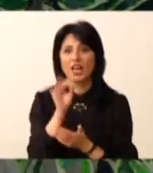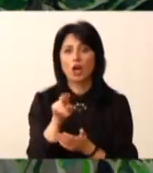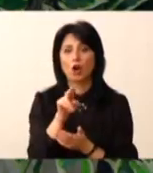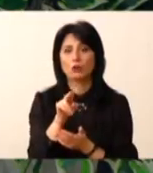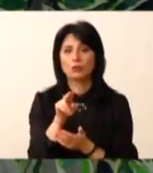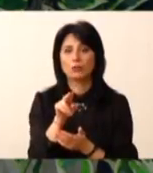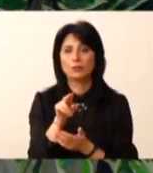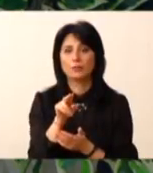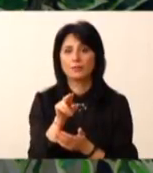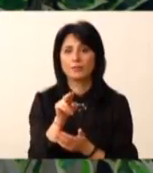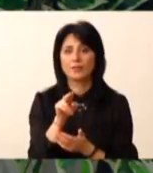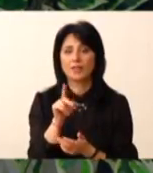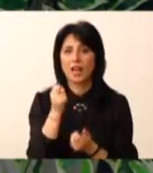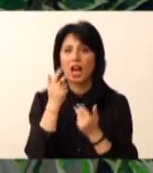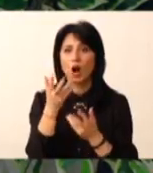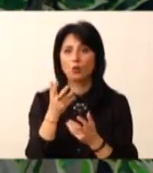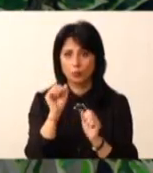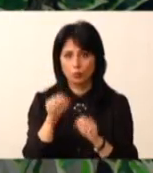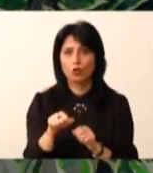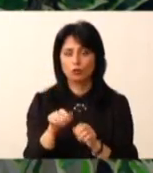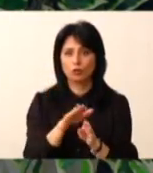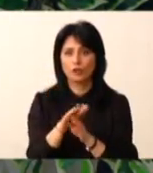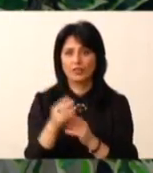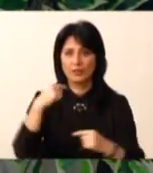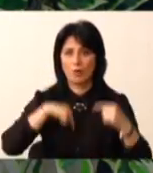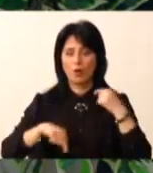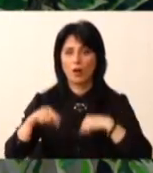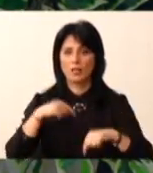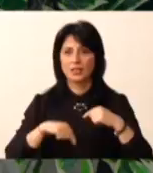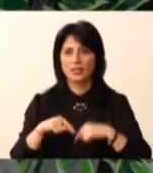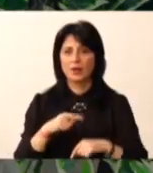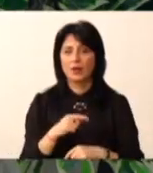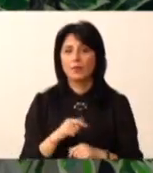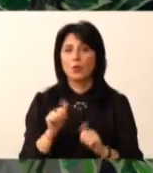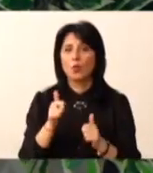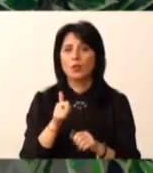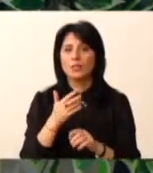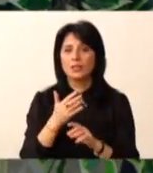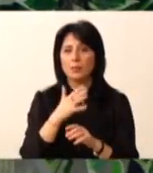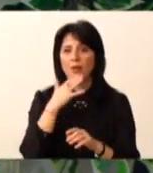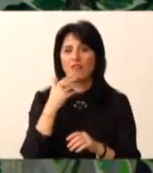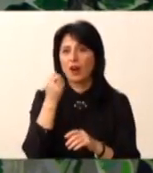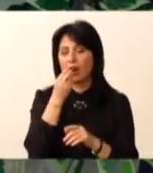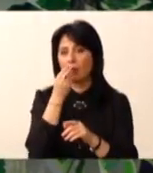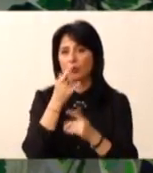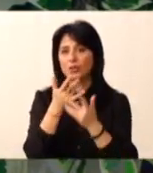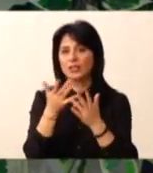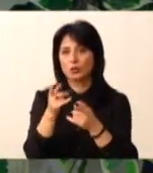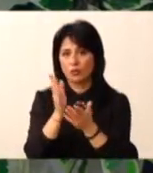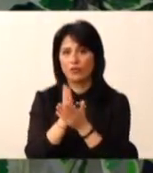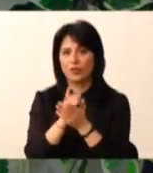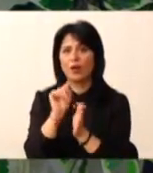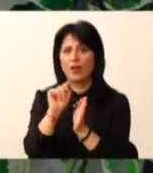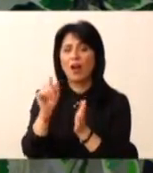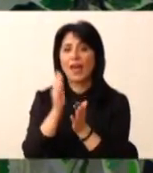იოდის გარკვეული რაოდენობის შევსება ჩვენი ორგანიზმისათვის. ისევე როგორც ძალიან ბევრი იმ პროდუქტის, რომელიც სეზონურად კიდევ